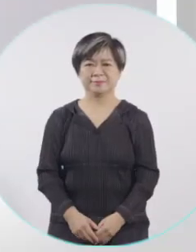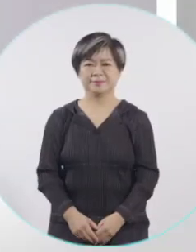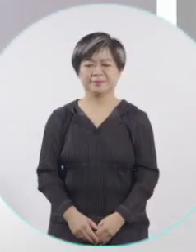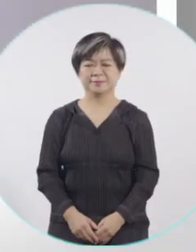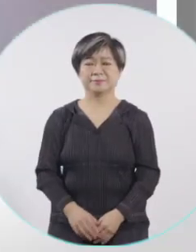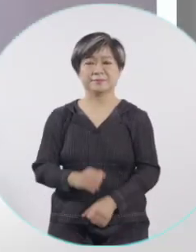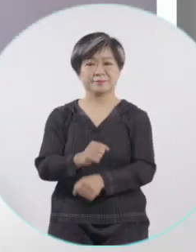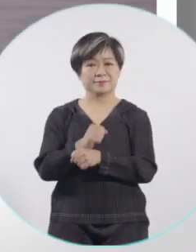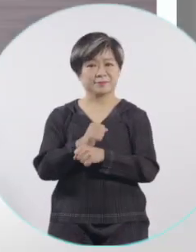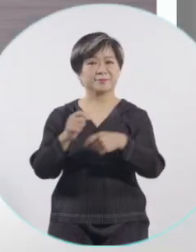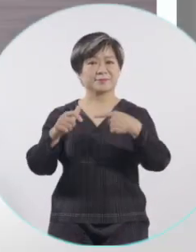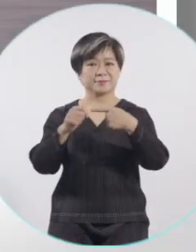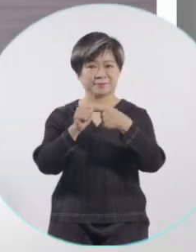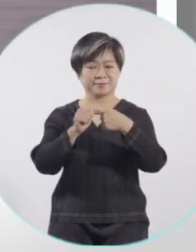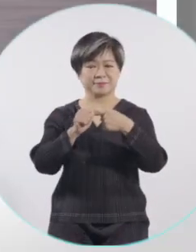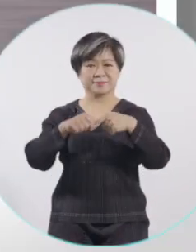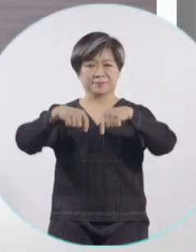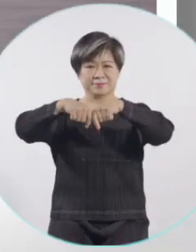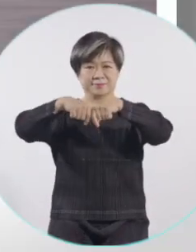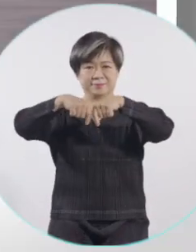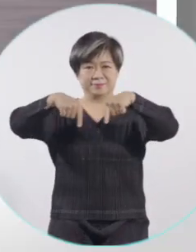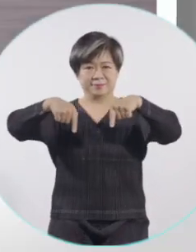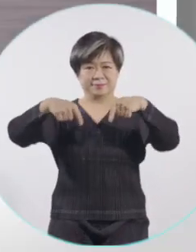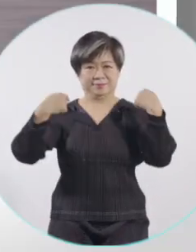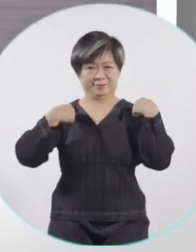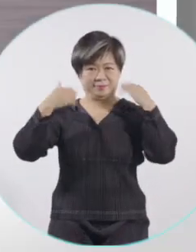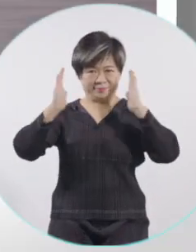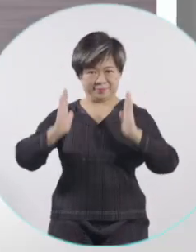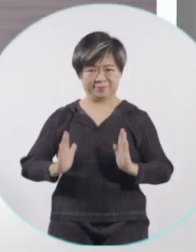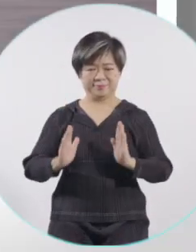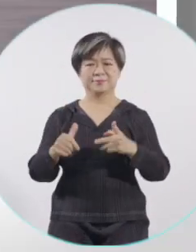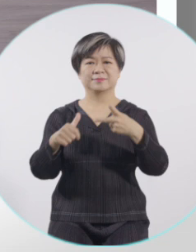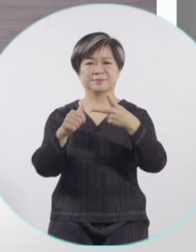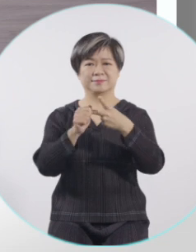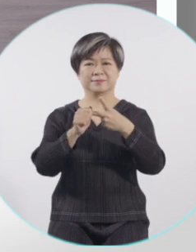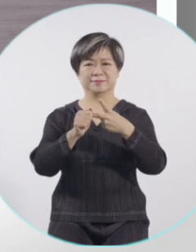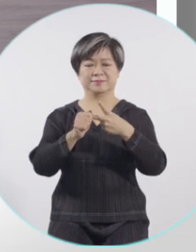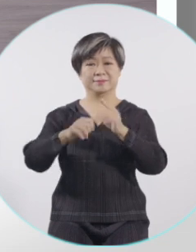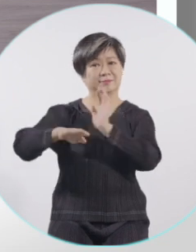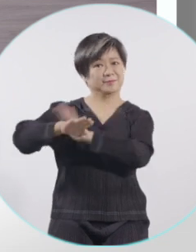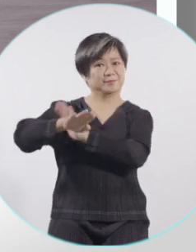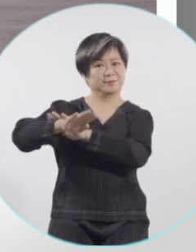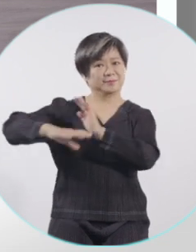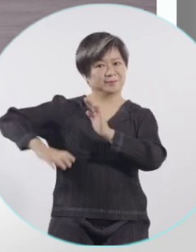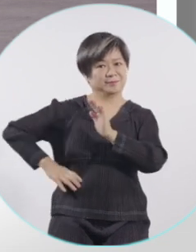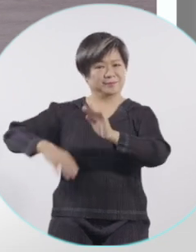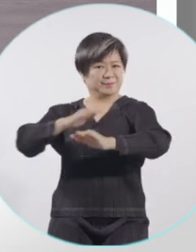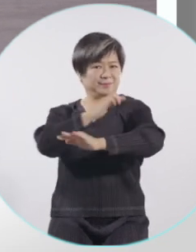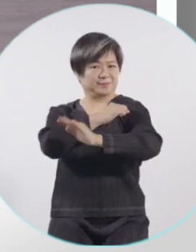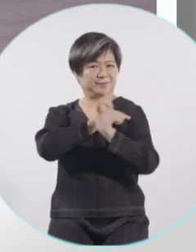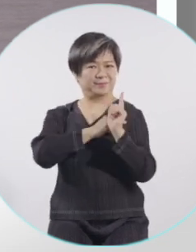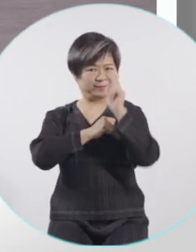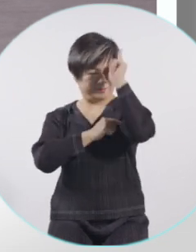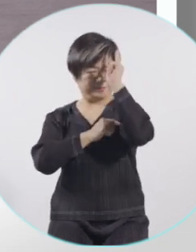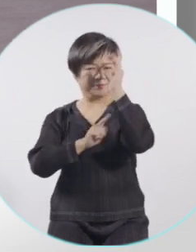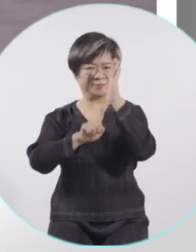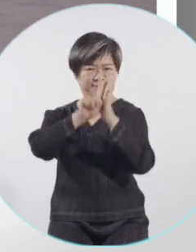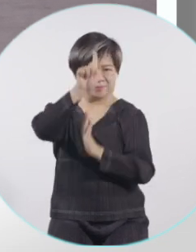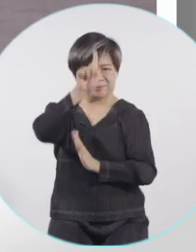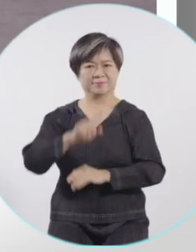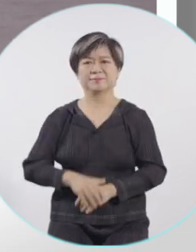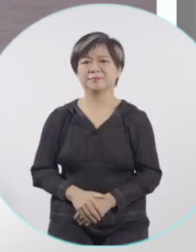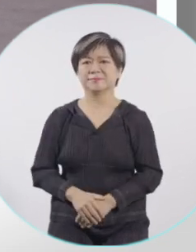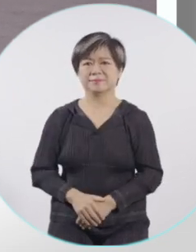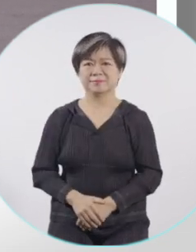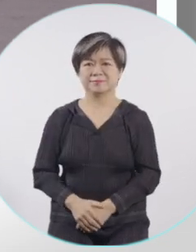动作要领：一、双脚与肩同宽；二、右手叉腰，左手向上伸直；